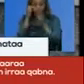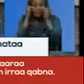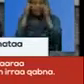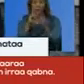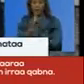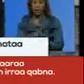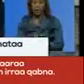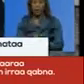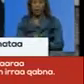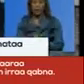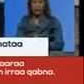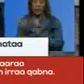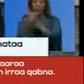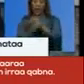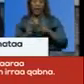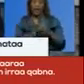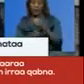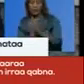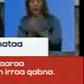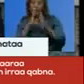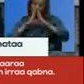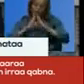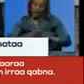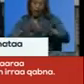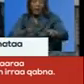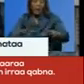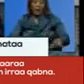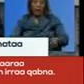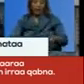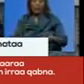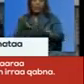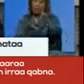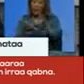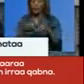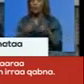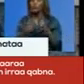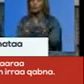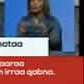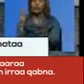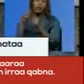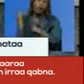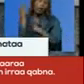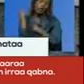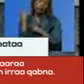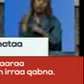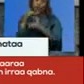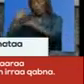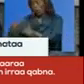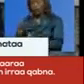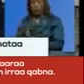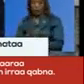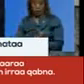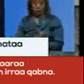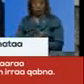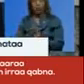እንገነዘባለን የሀገራችንን ልማትና ሰላም ለማረጋገጥ በመናደርገው ጥረት እንደ ወትሮ ሁሉ ከጎናችን